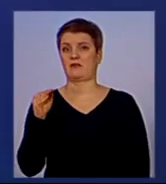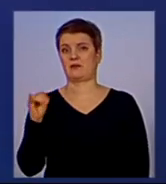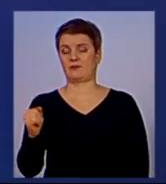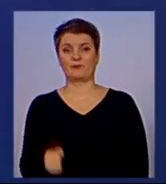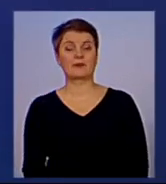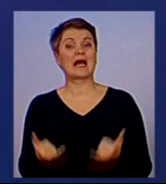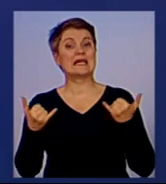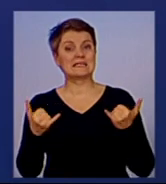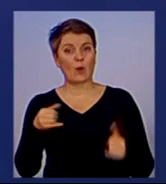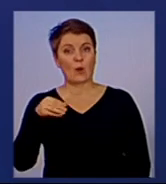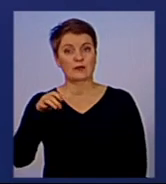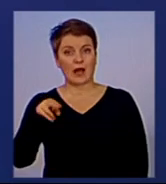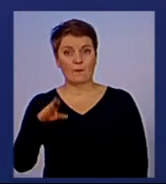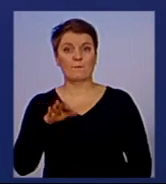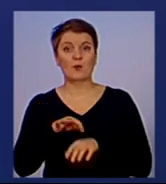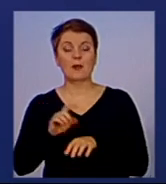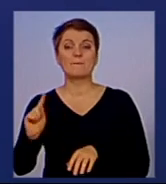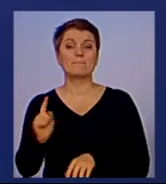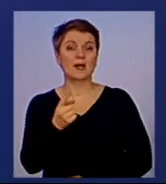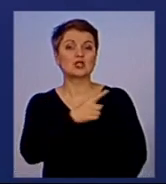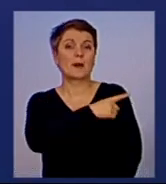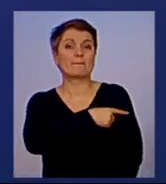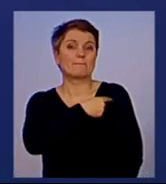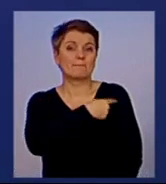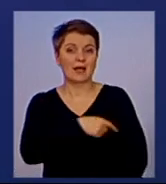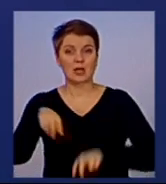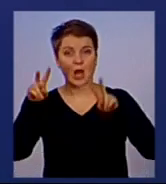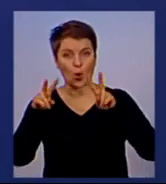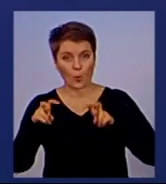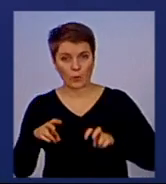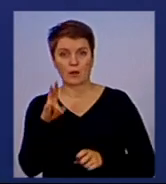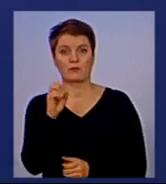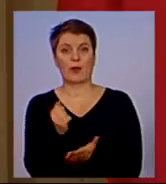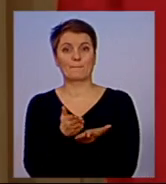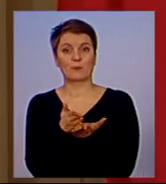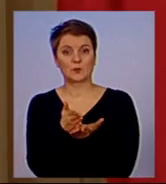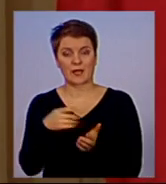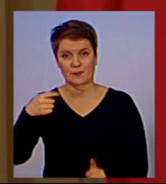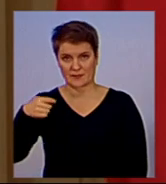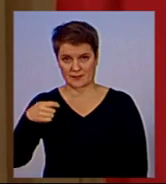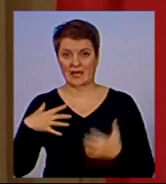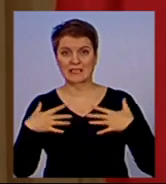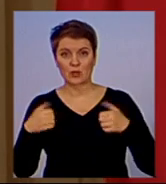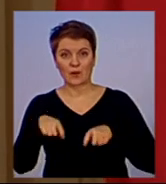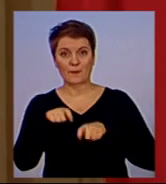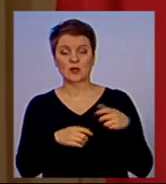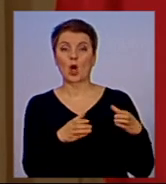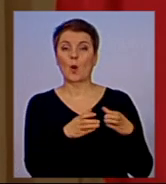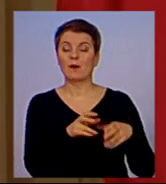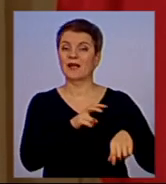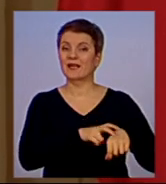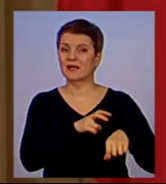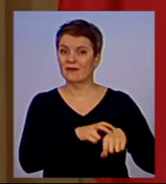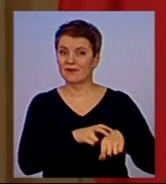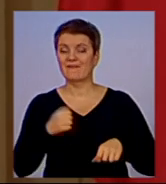Сьогодні Дональд Трамп має пройти перший медогляд на посаді президента. Здоров'я глави США перевірить команда лікарів Національного військового